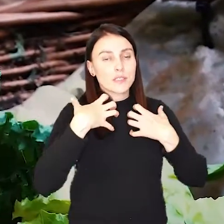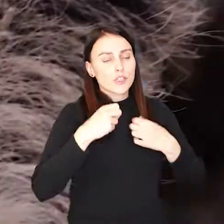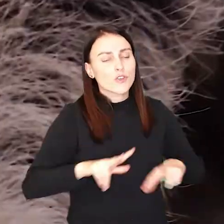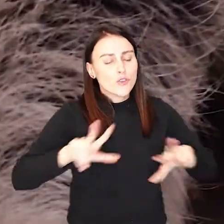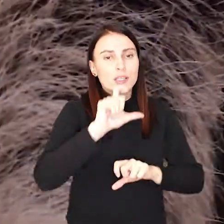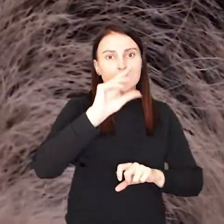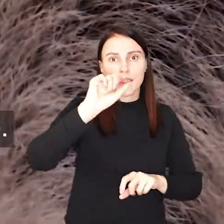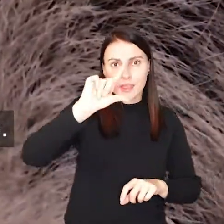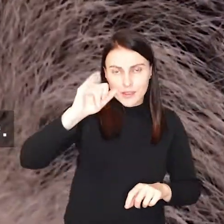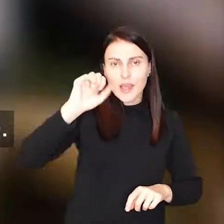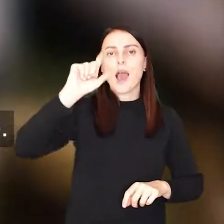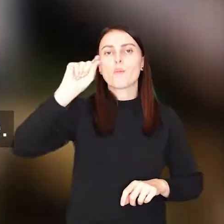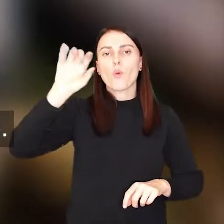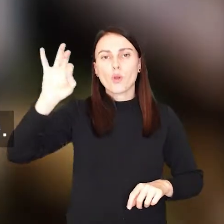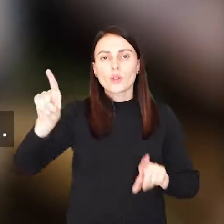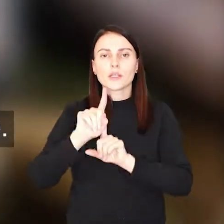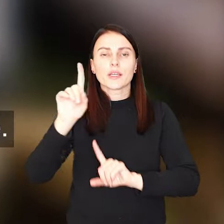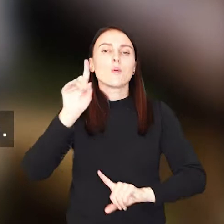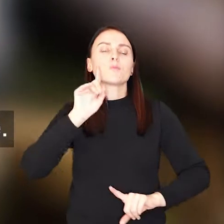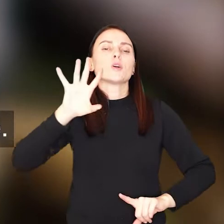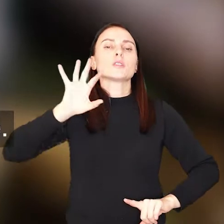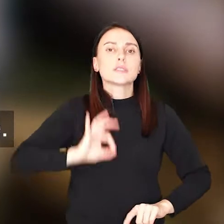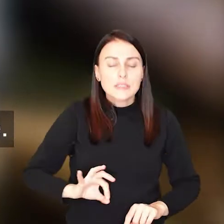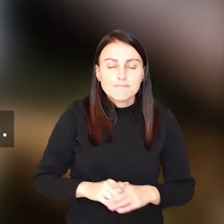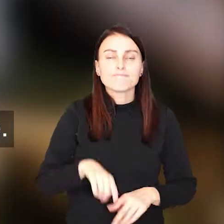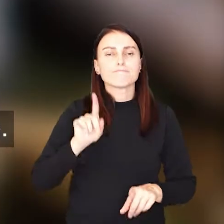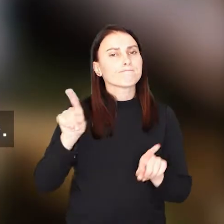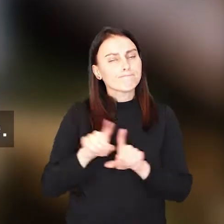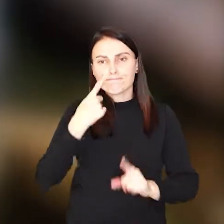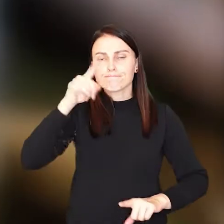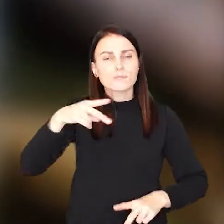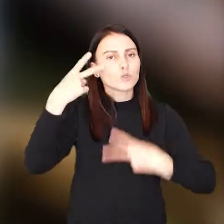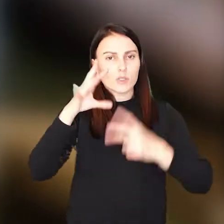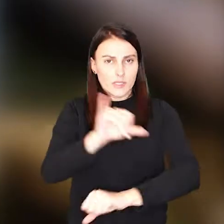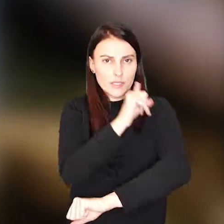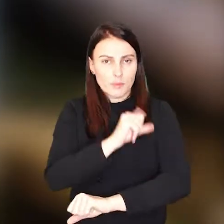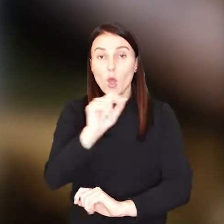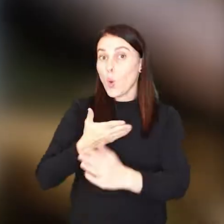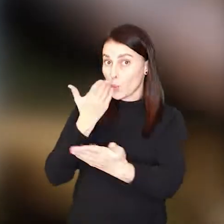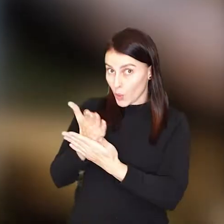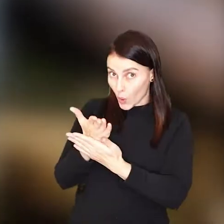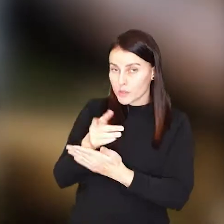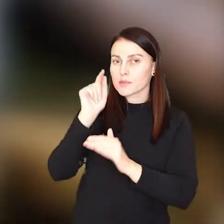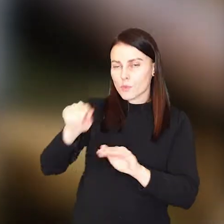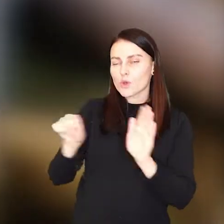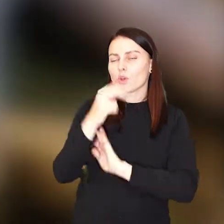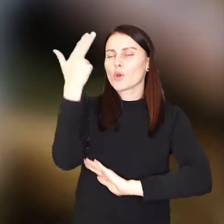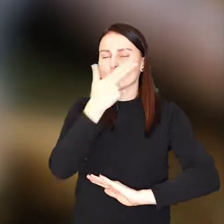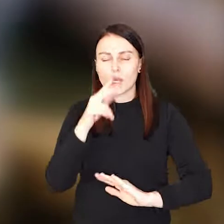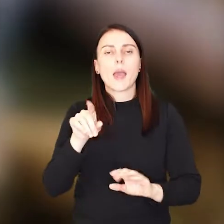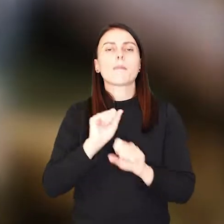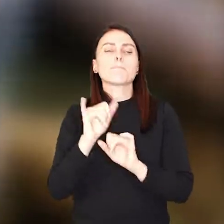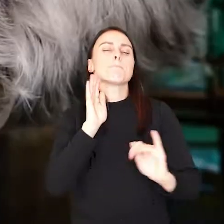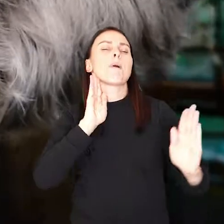Celinę, Apolla i ich syna, dla którego imię jest pilnie poszukiwane. Propozycje można zgłaszać do niedzieli na